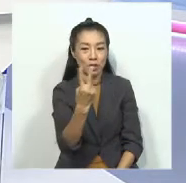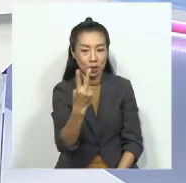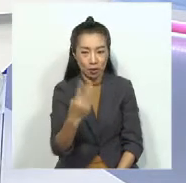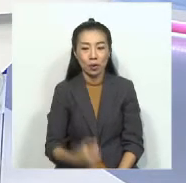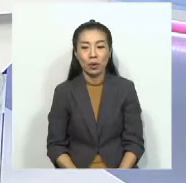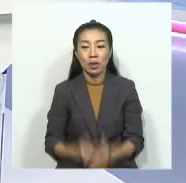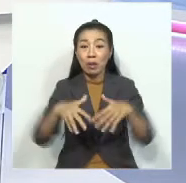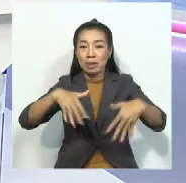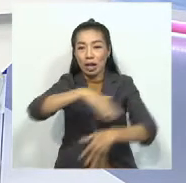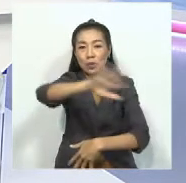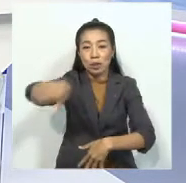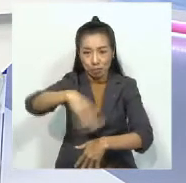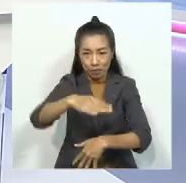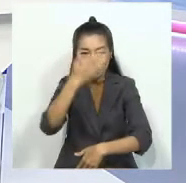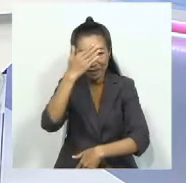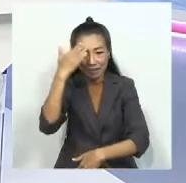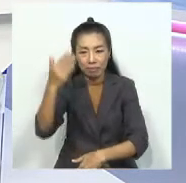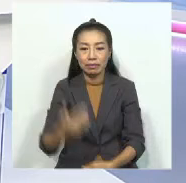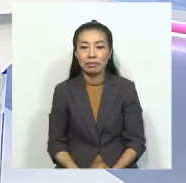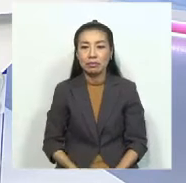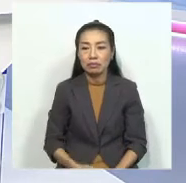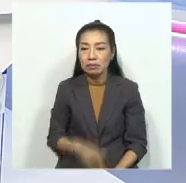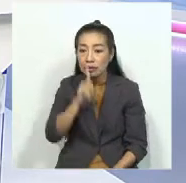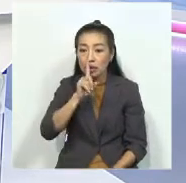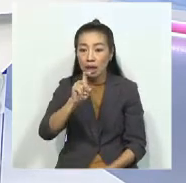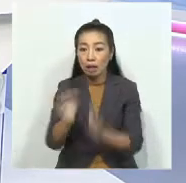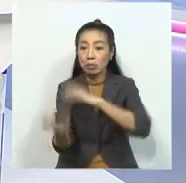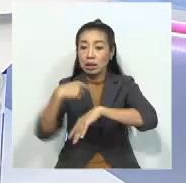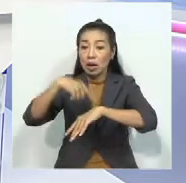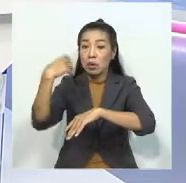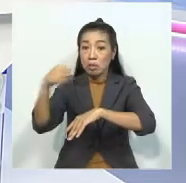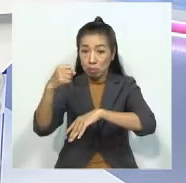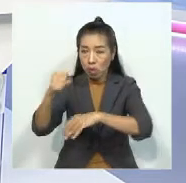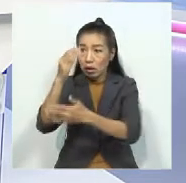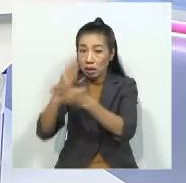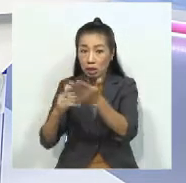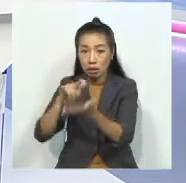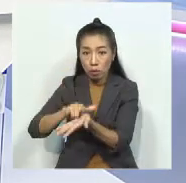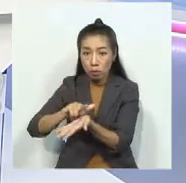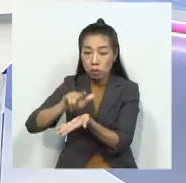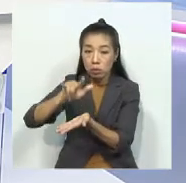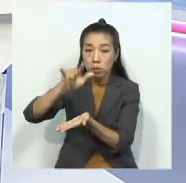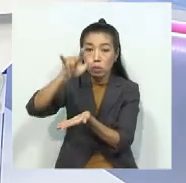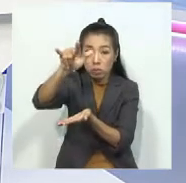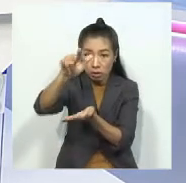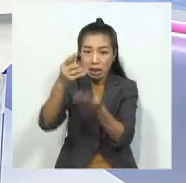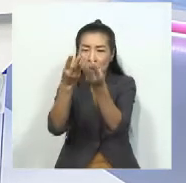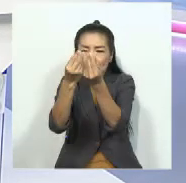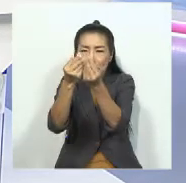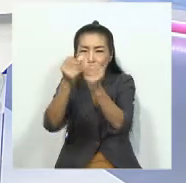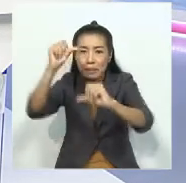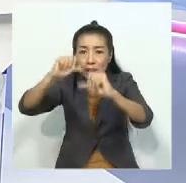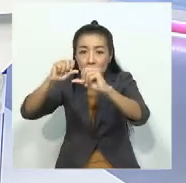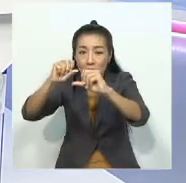การและก็ผู้ชมทางบ้านทุกท่านครับ ค่ะเมื่อ10โมงครึ่งใช่ไหมคะเครื่องบินเราขึ้นไปทำฝนหลวงแล้วเป็นยังไงบ้าง